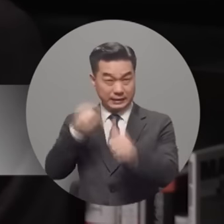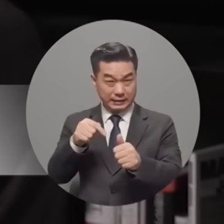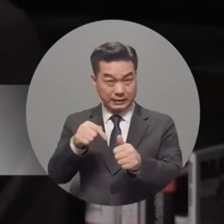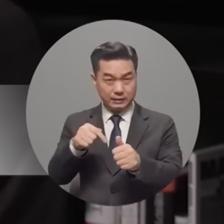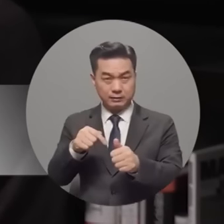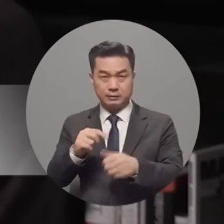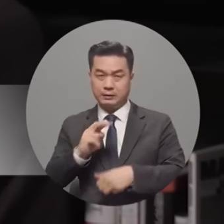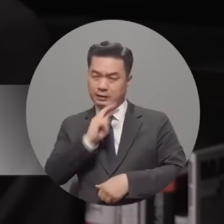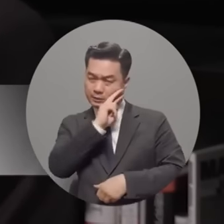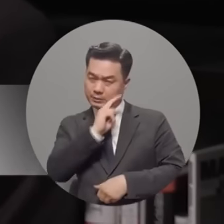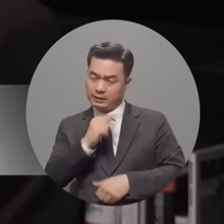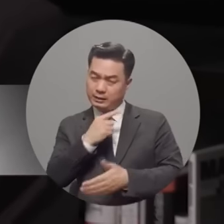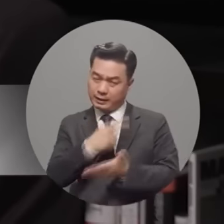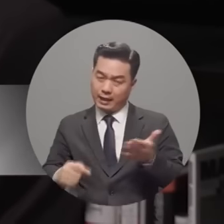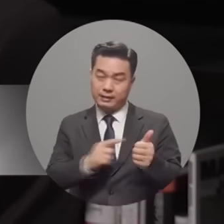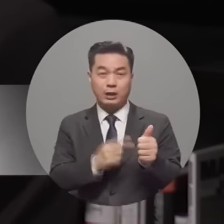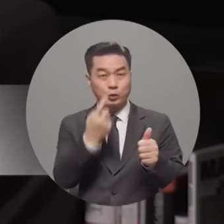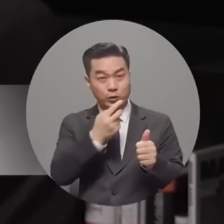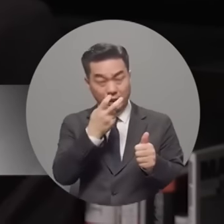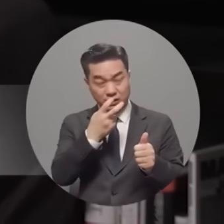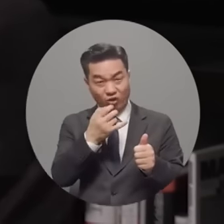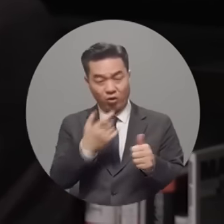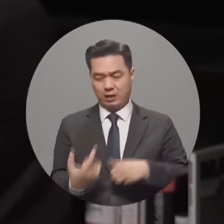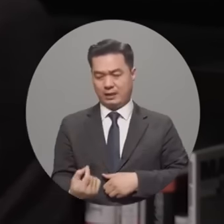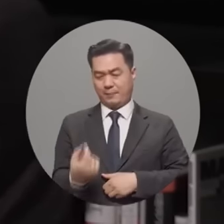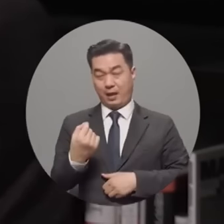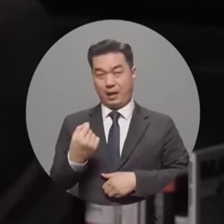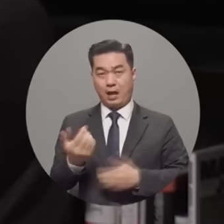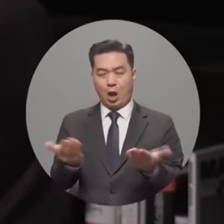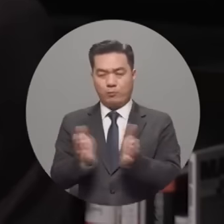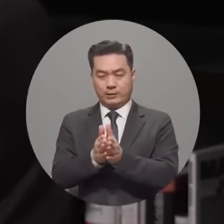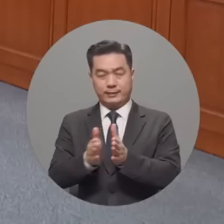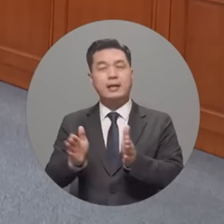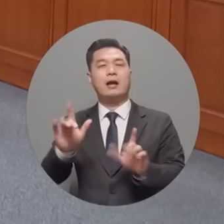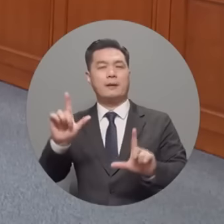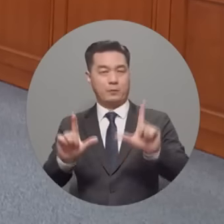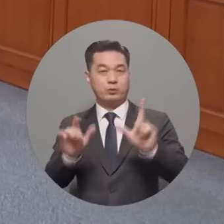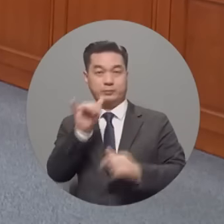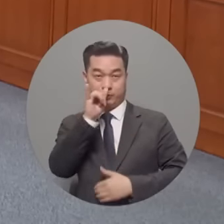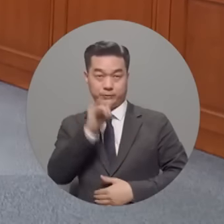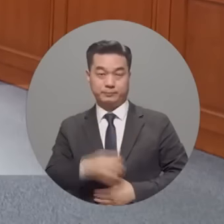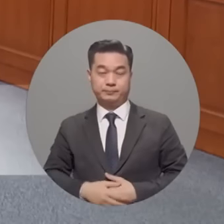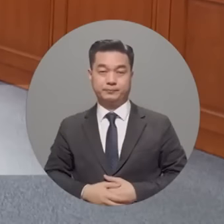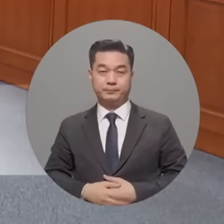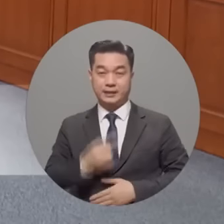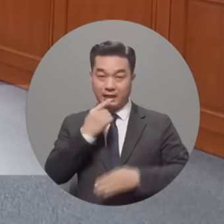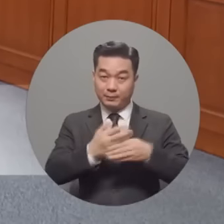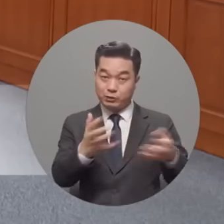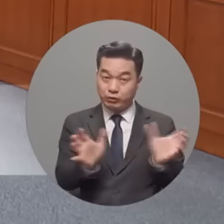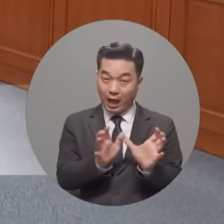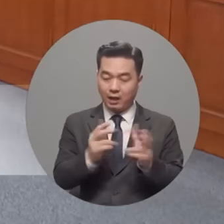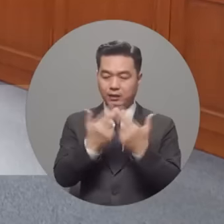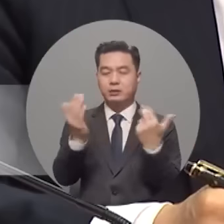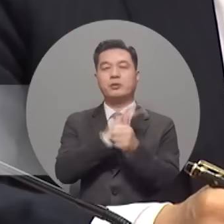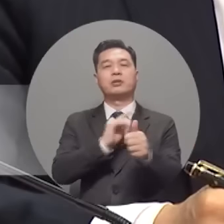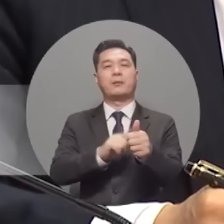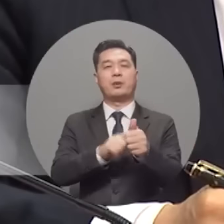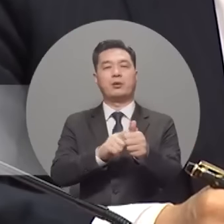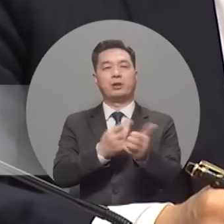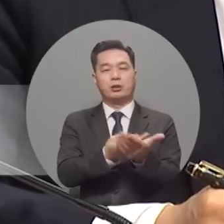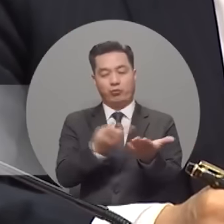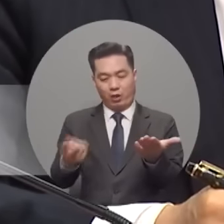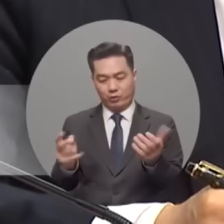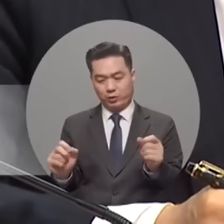조사가 이뤄지는 등 긴급 현안에는 이미 업무를 재개한 모양새입니다. 민주당은 이 대표의 퇴연과 동시에